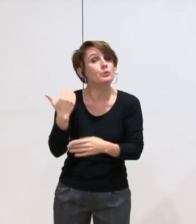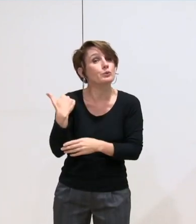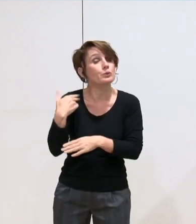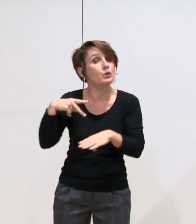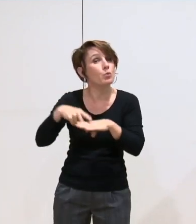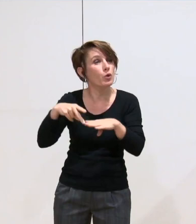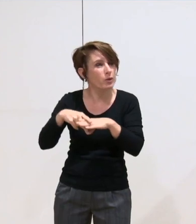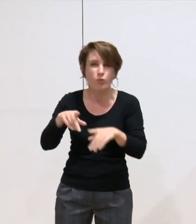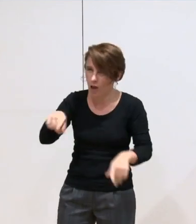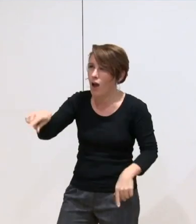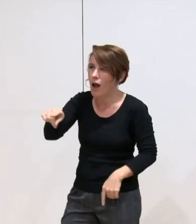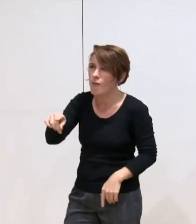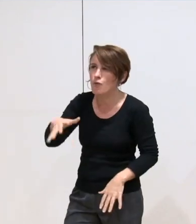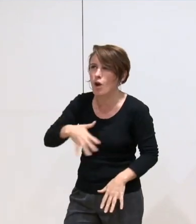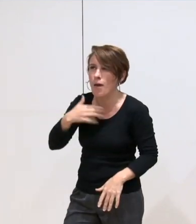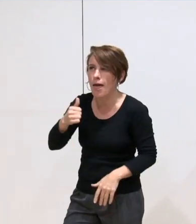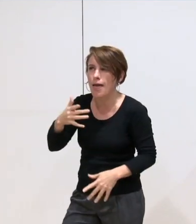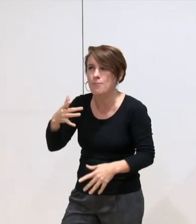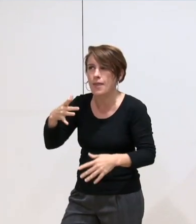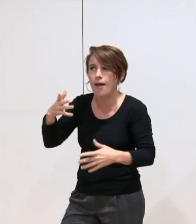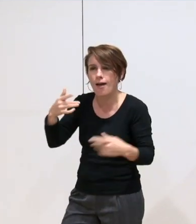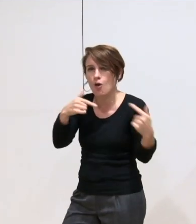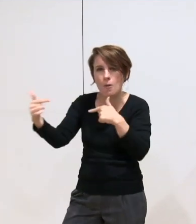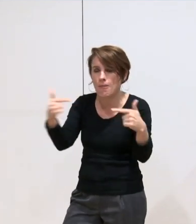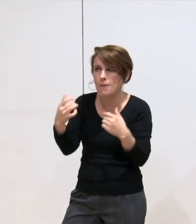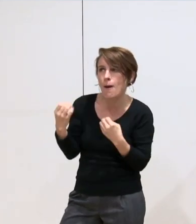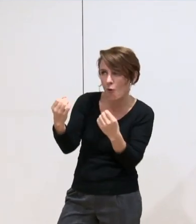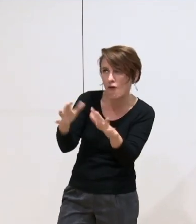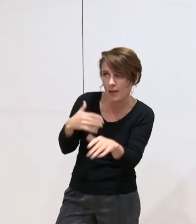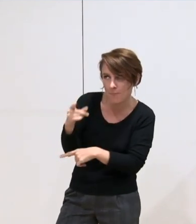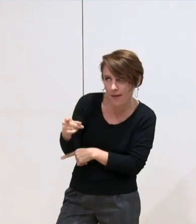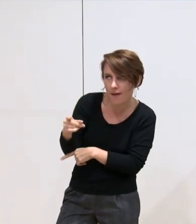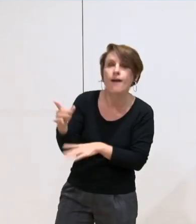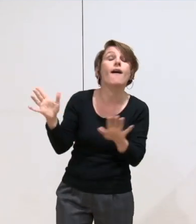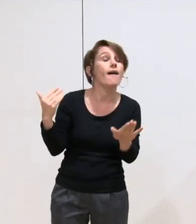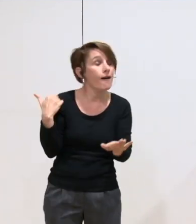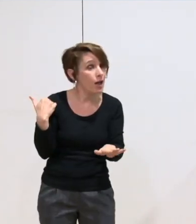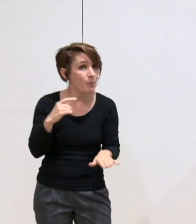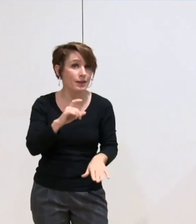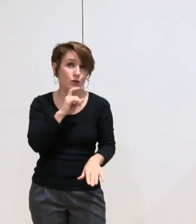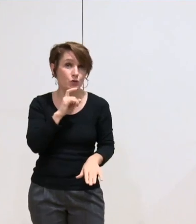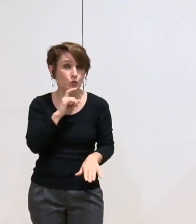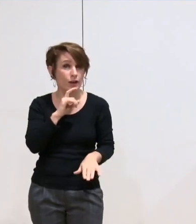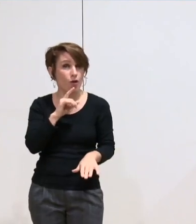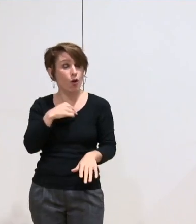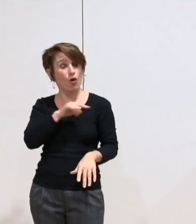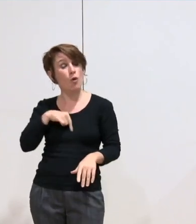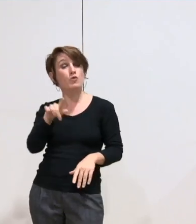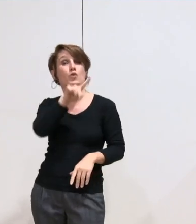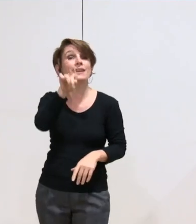vous aimez beaucoup visiblement la contradiction et le débat, et la question orale que nous avons posée, la tonalité de la